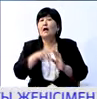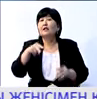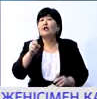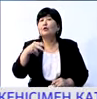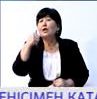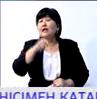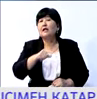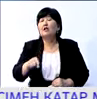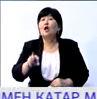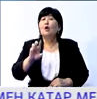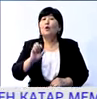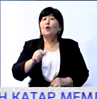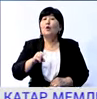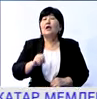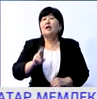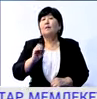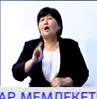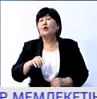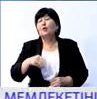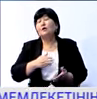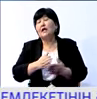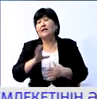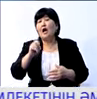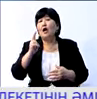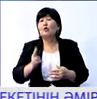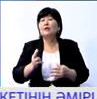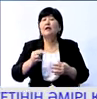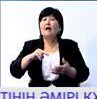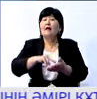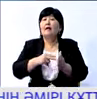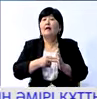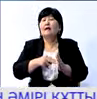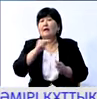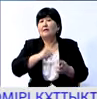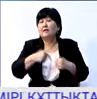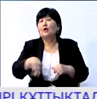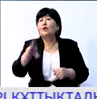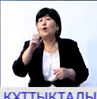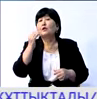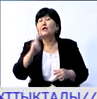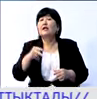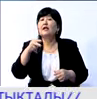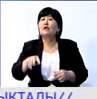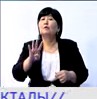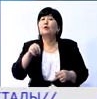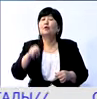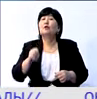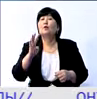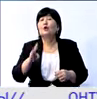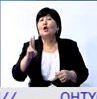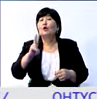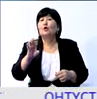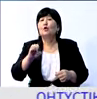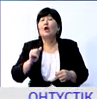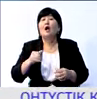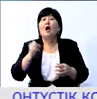2006-2012 жылдары Бөкетов атындағы КАРМУ саясаттану және әлеуметтану кафедрасының доценті, 2012-2014 жылдары Нұра ауданы әкімінің